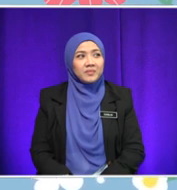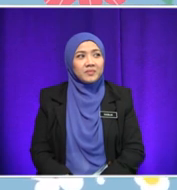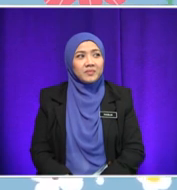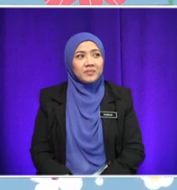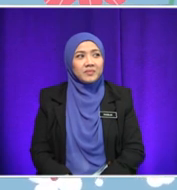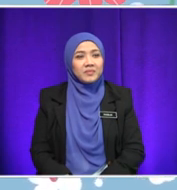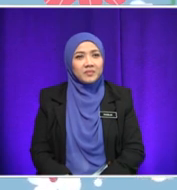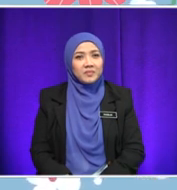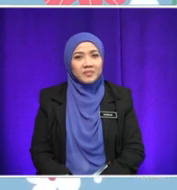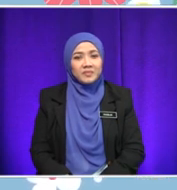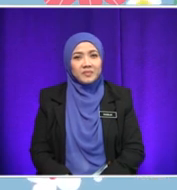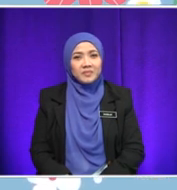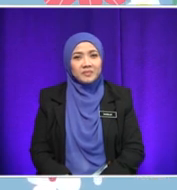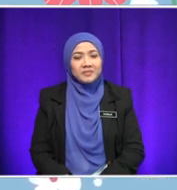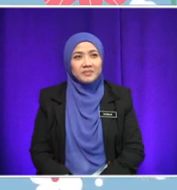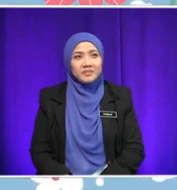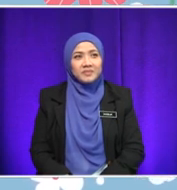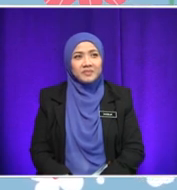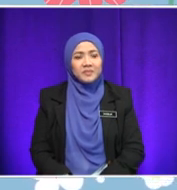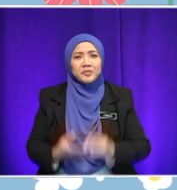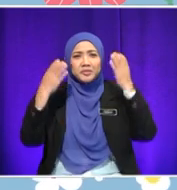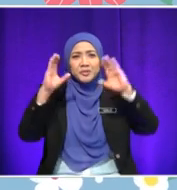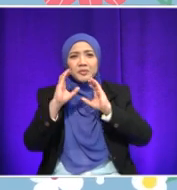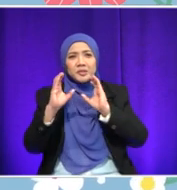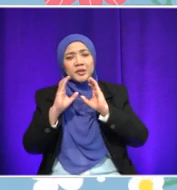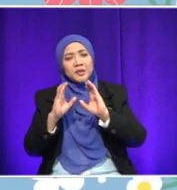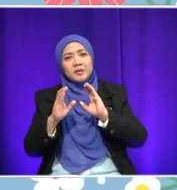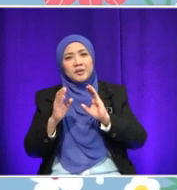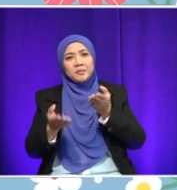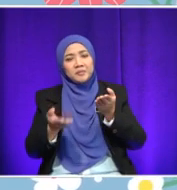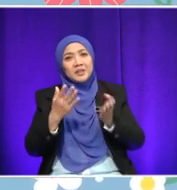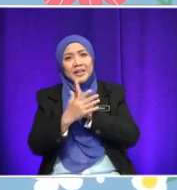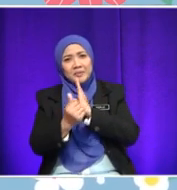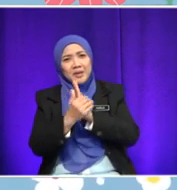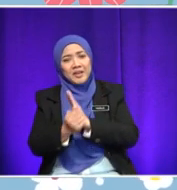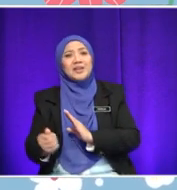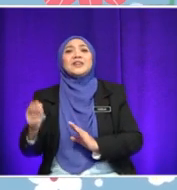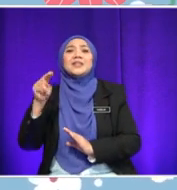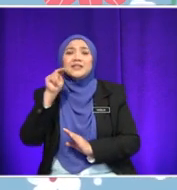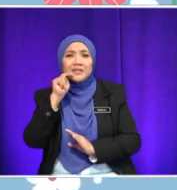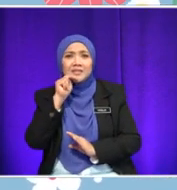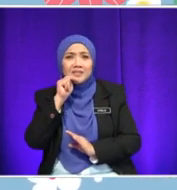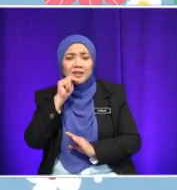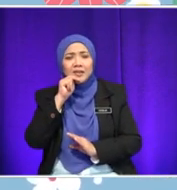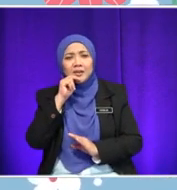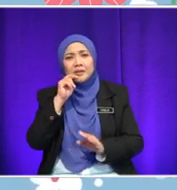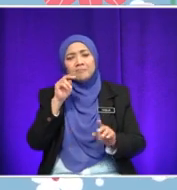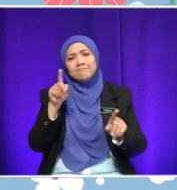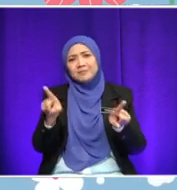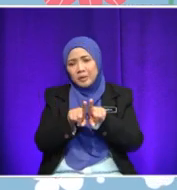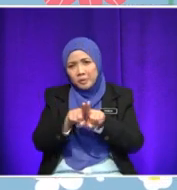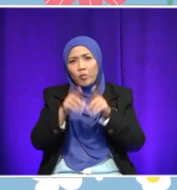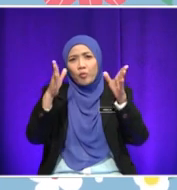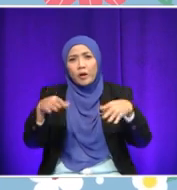sudah ada dia keseimbangan tuh bisa lihat sendiri dan cara bisa susun atur nih gubahan sudah